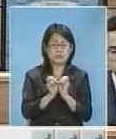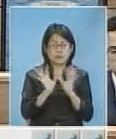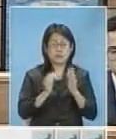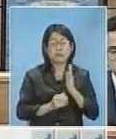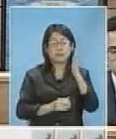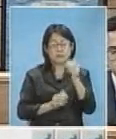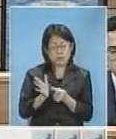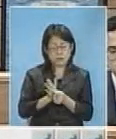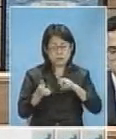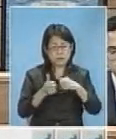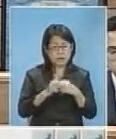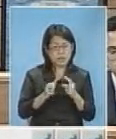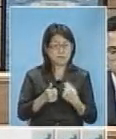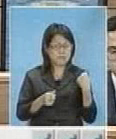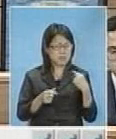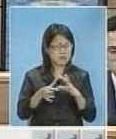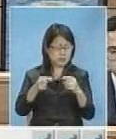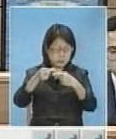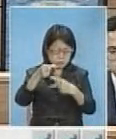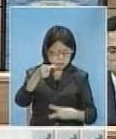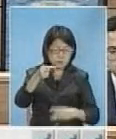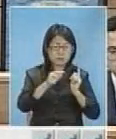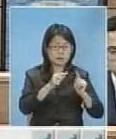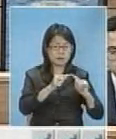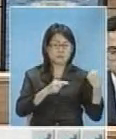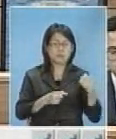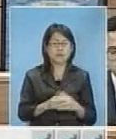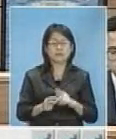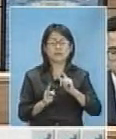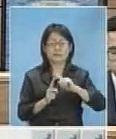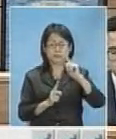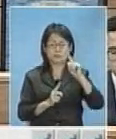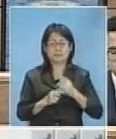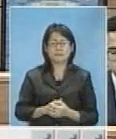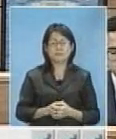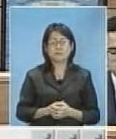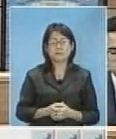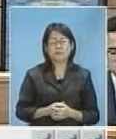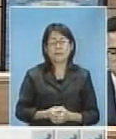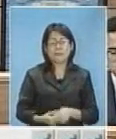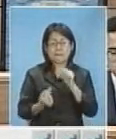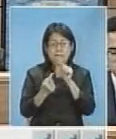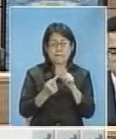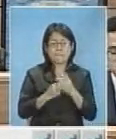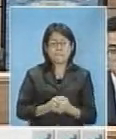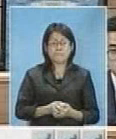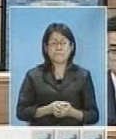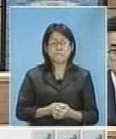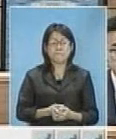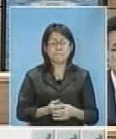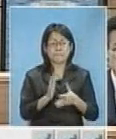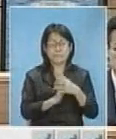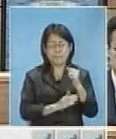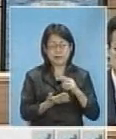แก้ไขปัญหาที่จะตามมาในเรื่องอื่นๆอย่างไรเรื่องแรกประเด็นที่เกิดขึ้นกับสถาบันคุ้มครองเงินฝ